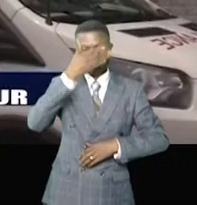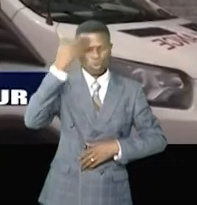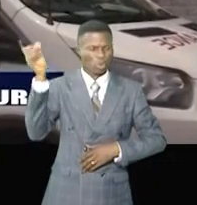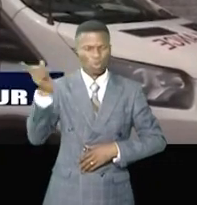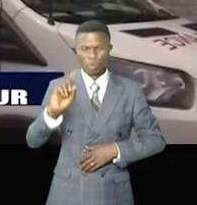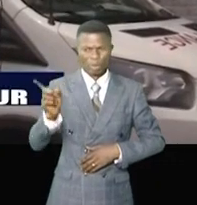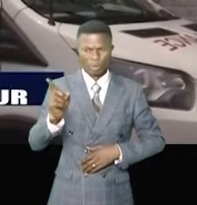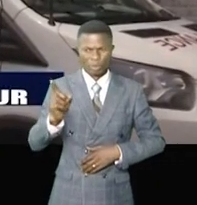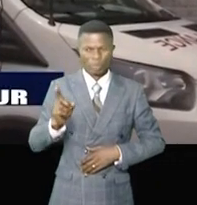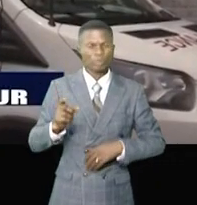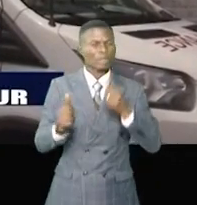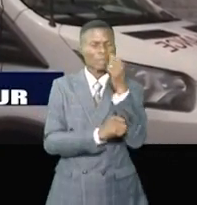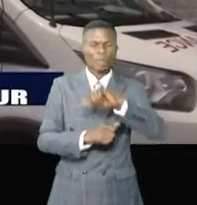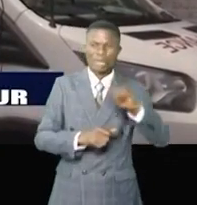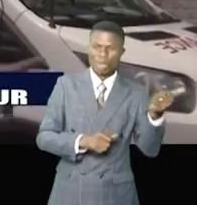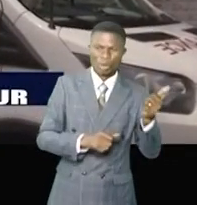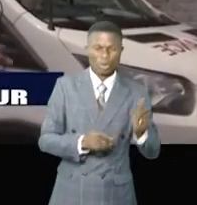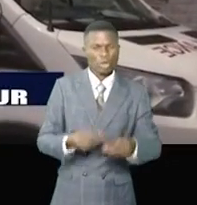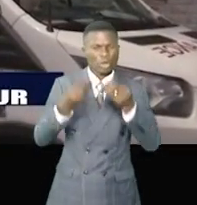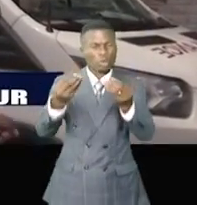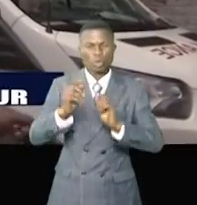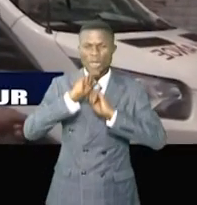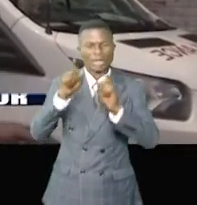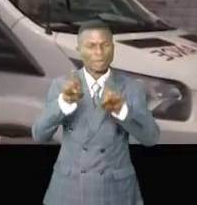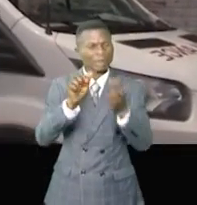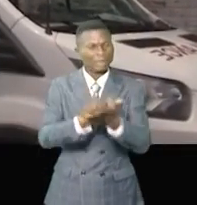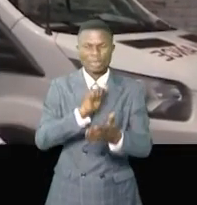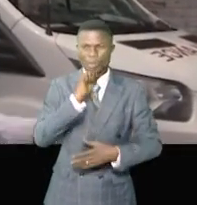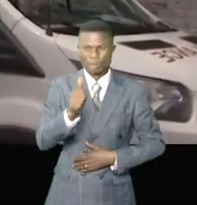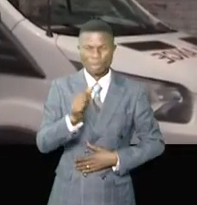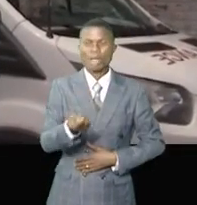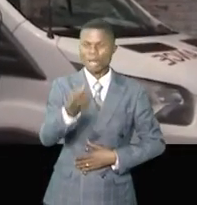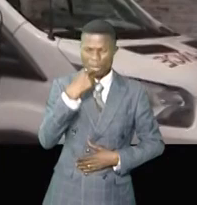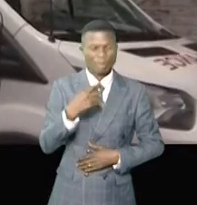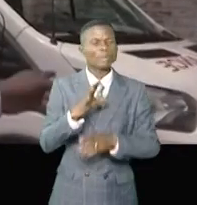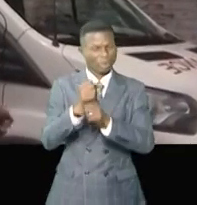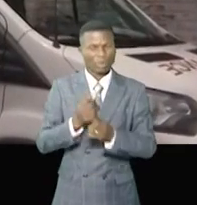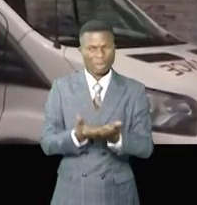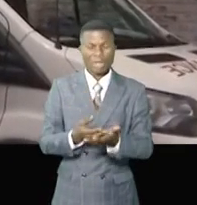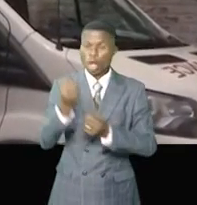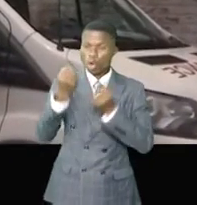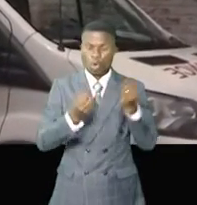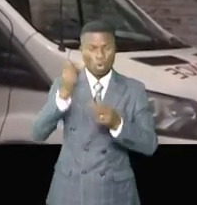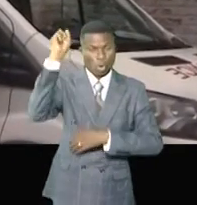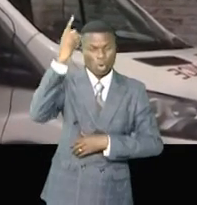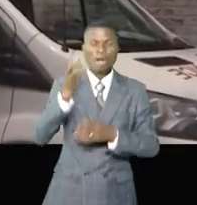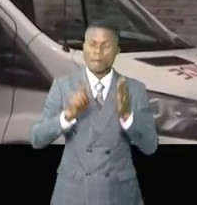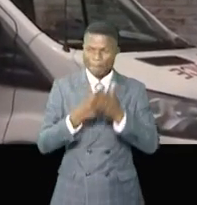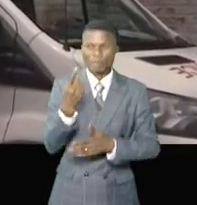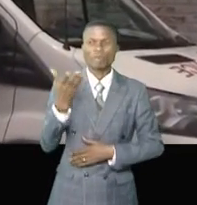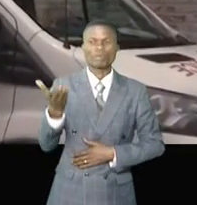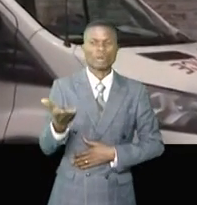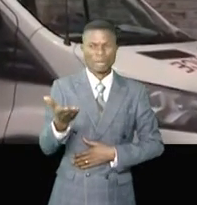cela, et personne d'autre auparavant n'a déjà fait un tel don. Les médicaments l'auraient servi. Mais ça, c'est très important parce que